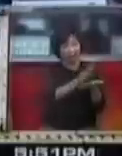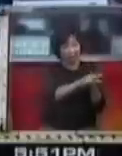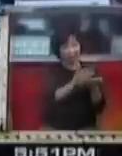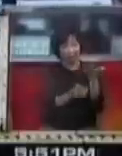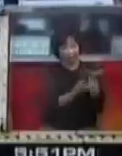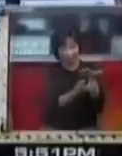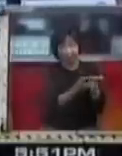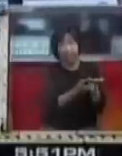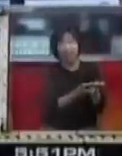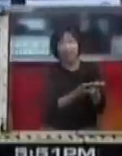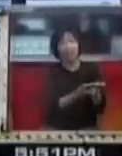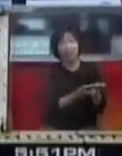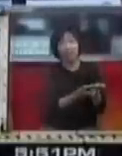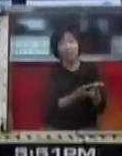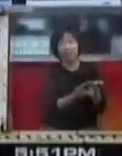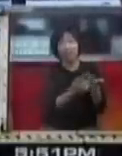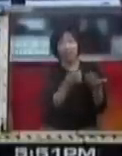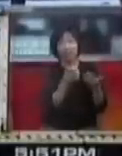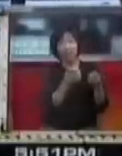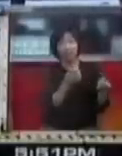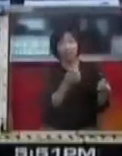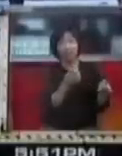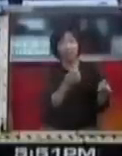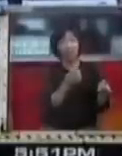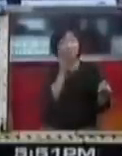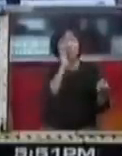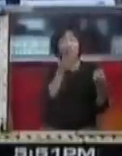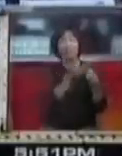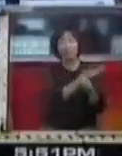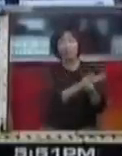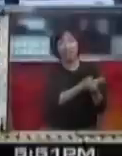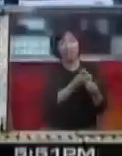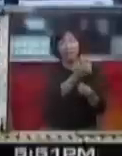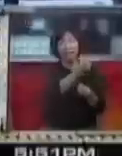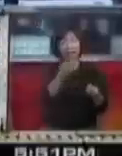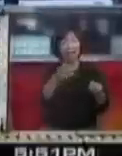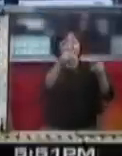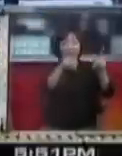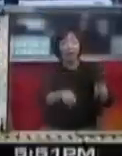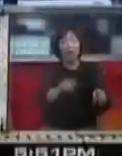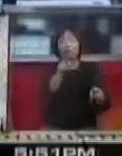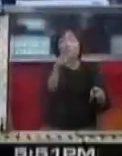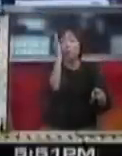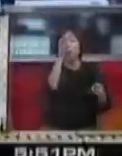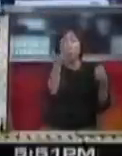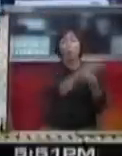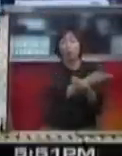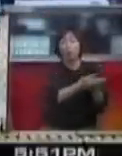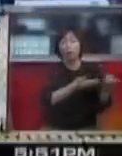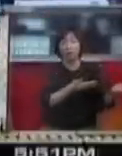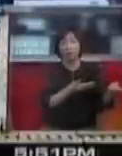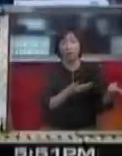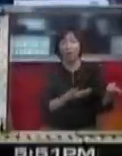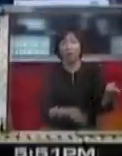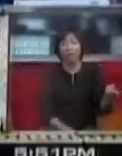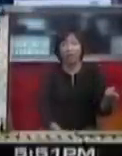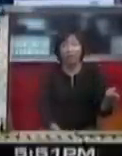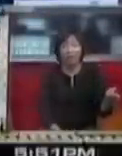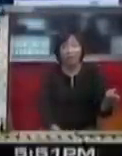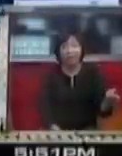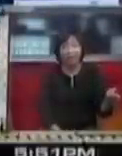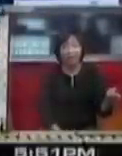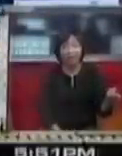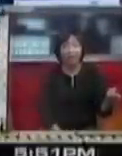masisipakin na... Naksinan ko yan, tatanggalin ko. Tatanggalin? Duty ng araw na yun. Opo, ilan po yung tatanggalin nyo, Chairman? Ako, sino po yung naka-duty